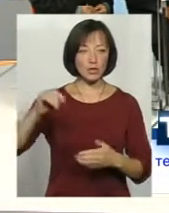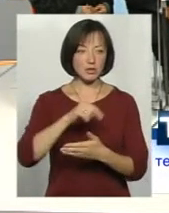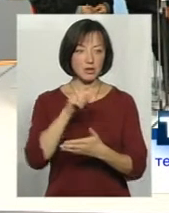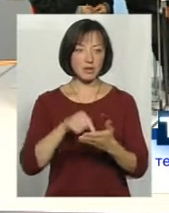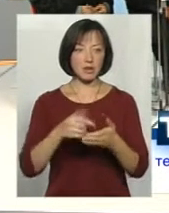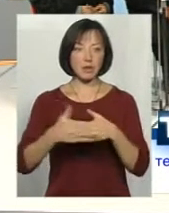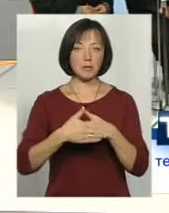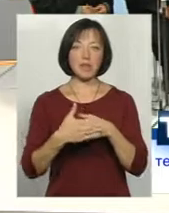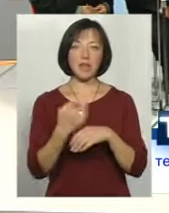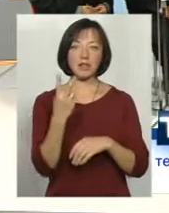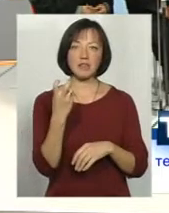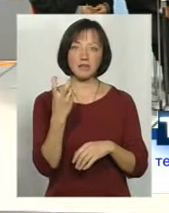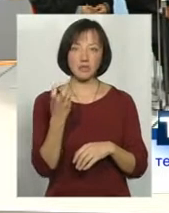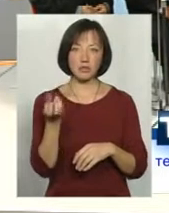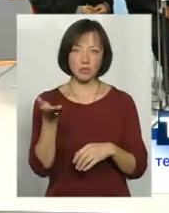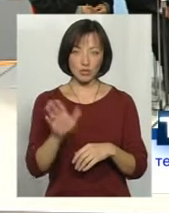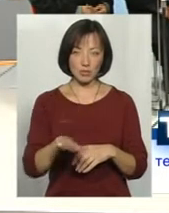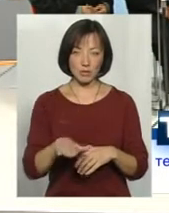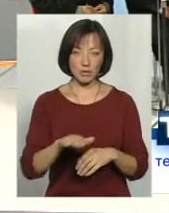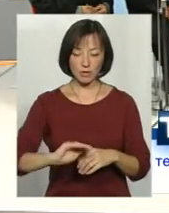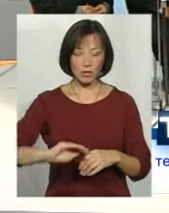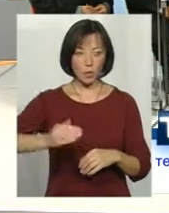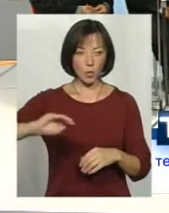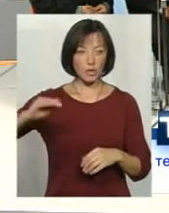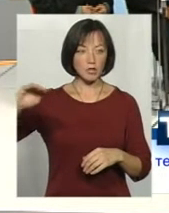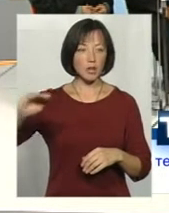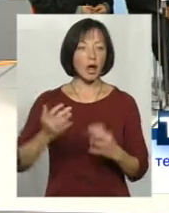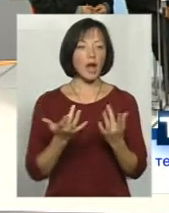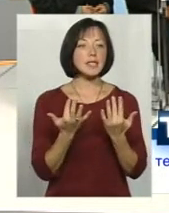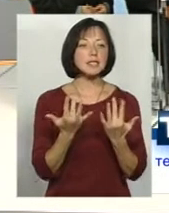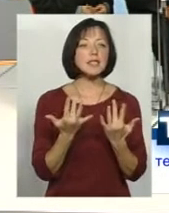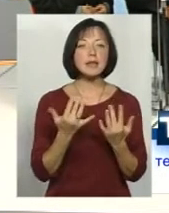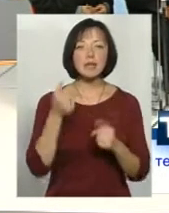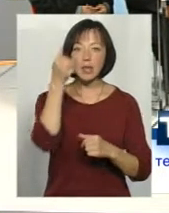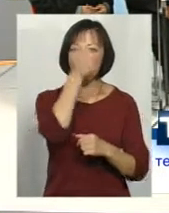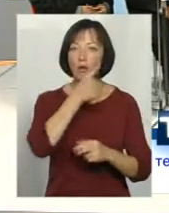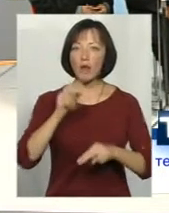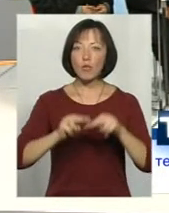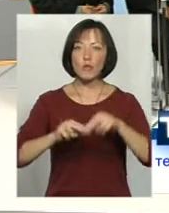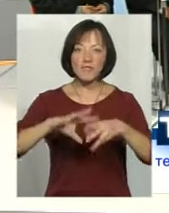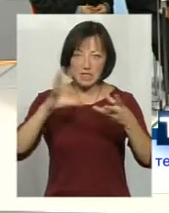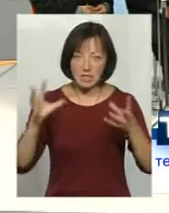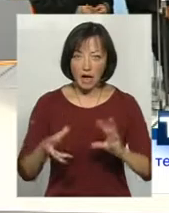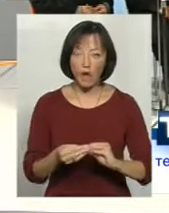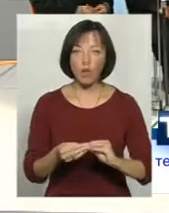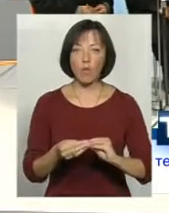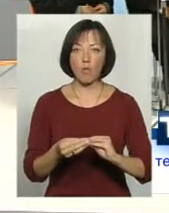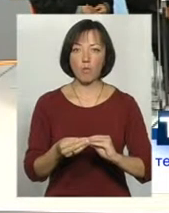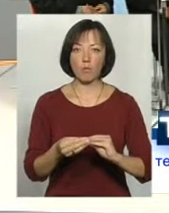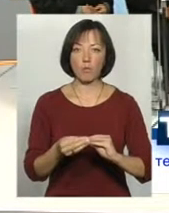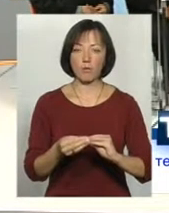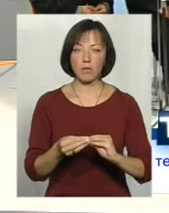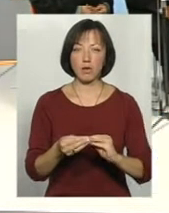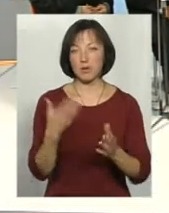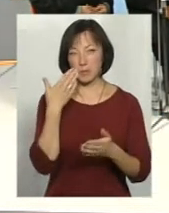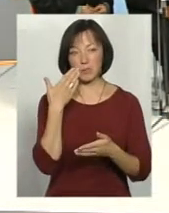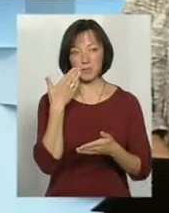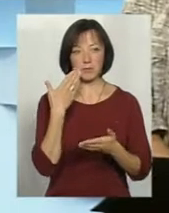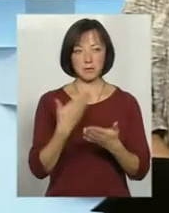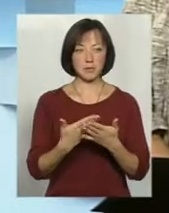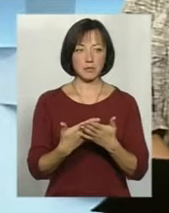біля 200. Біля 200. А скільки років будівлі загалом? Якщо так, навскидку.